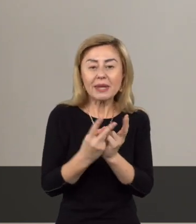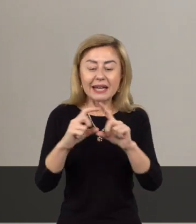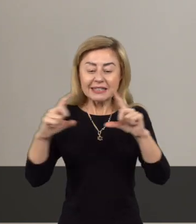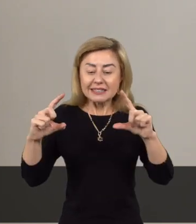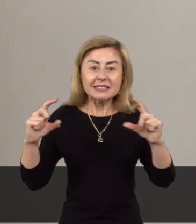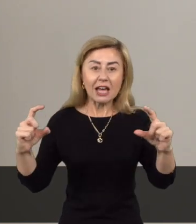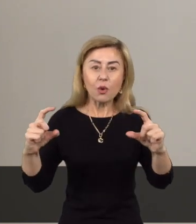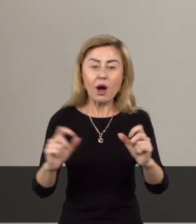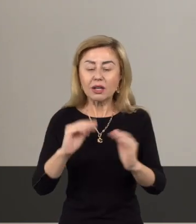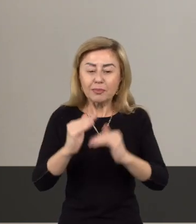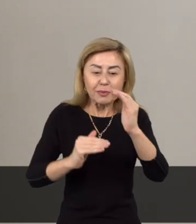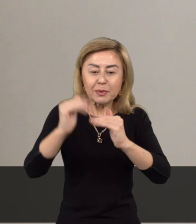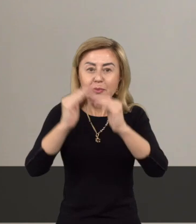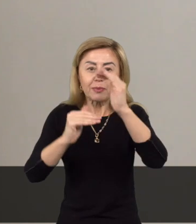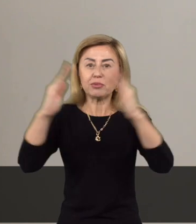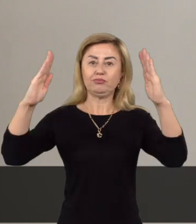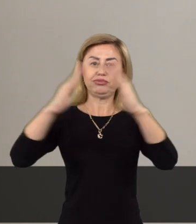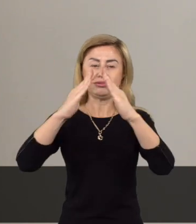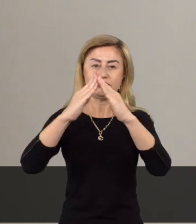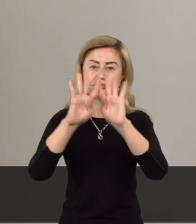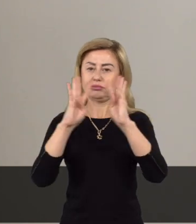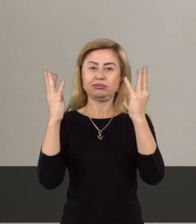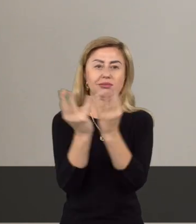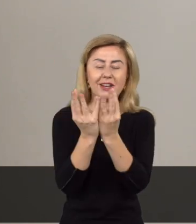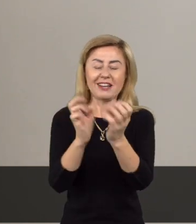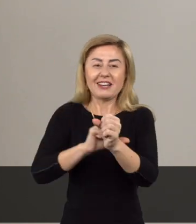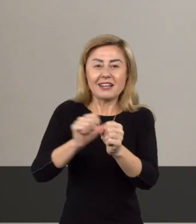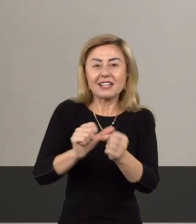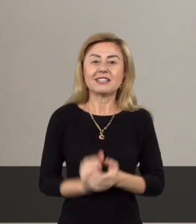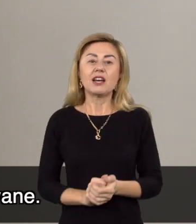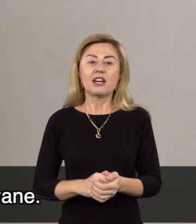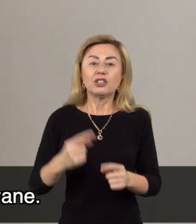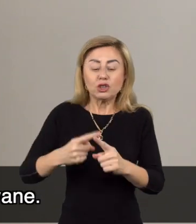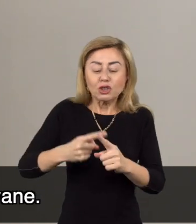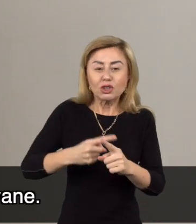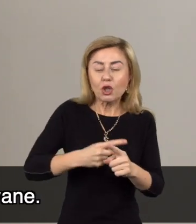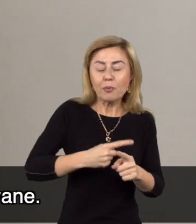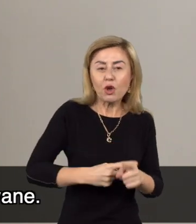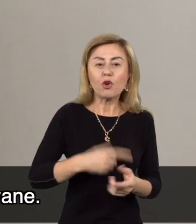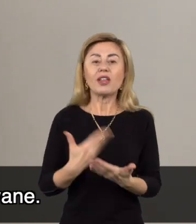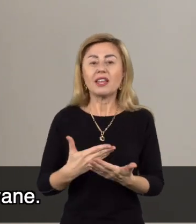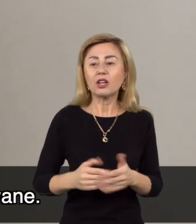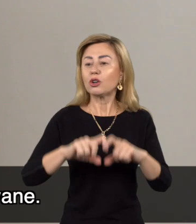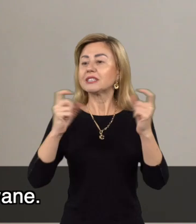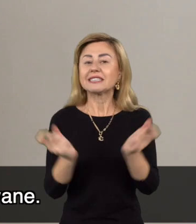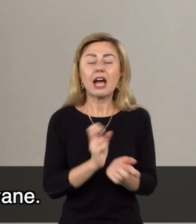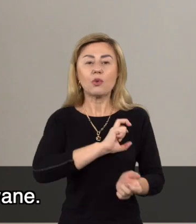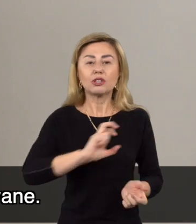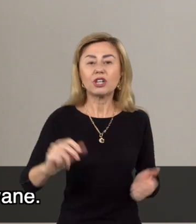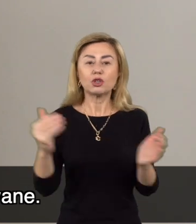buduje się potem mur, potem się buduje twierdzę. Tak to musi po prostu wyglądać i nieustannie